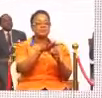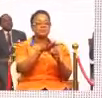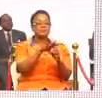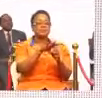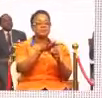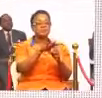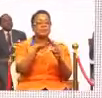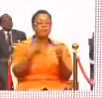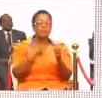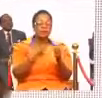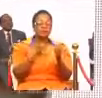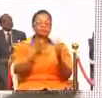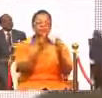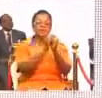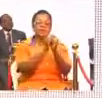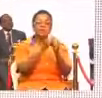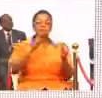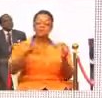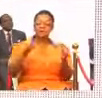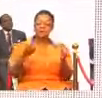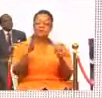Kura milioni kumi.